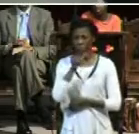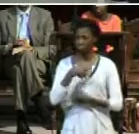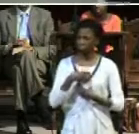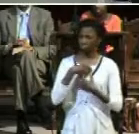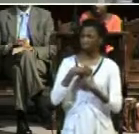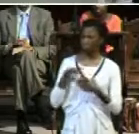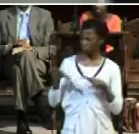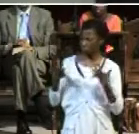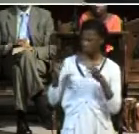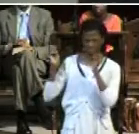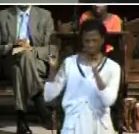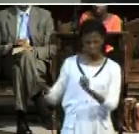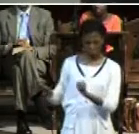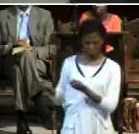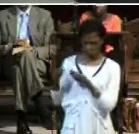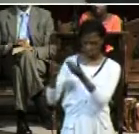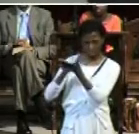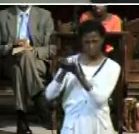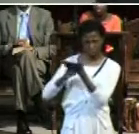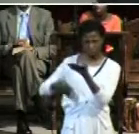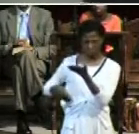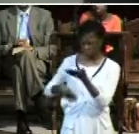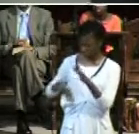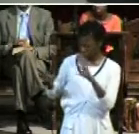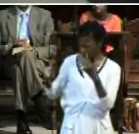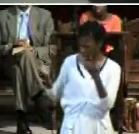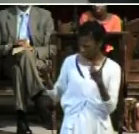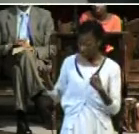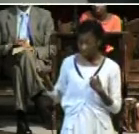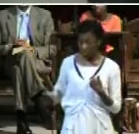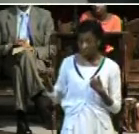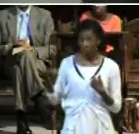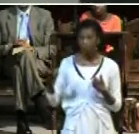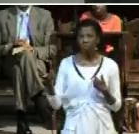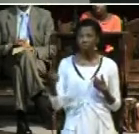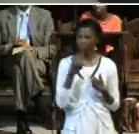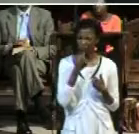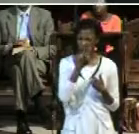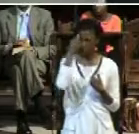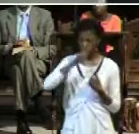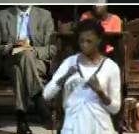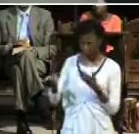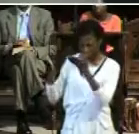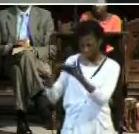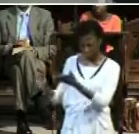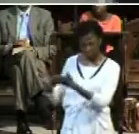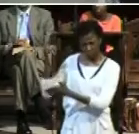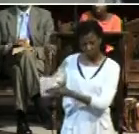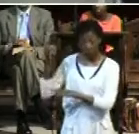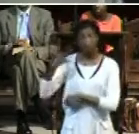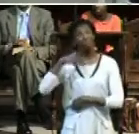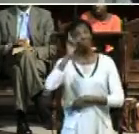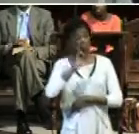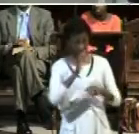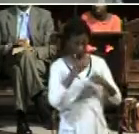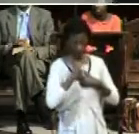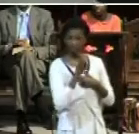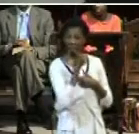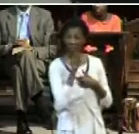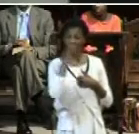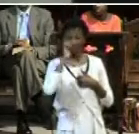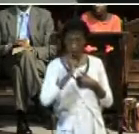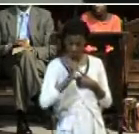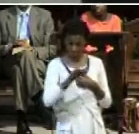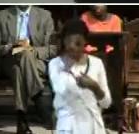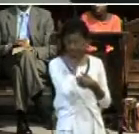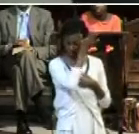en acceptant le pardon de ses péchés, qu'il est Dieu. Et elle rajoute quelque chose. Je vous rappelle que pardonner les